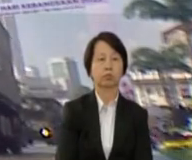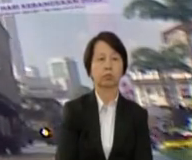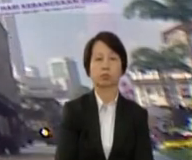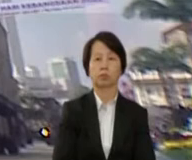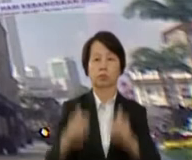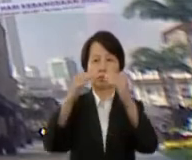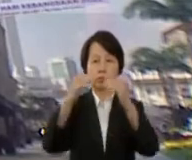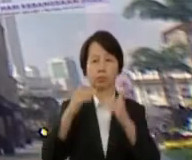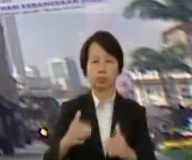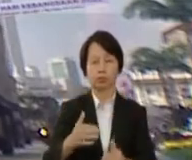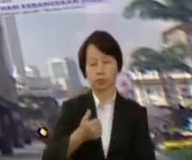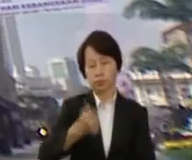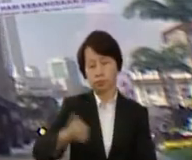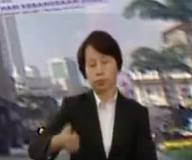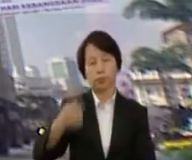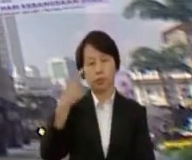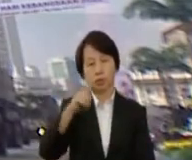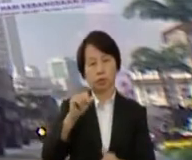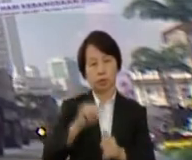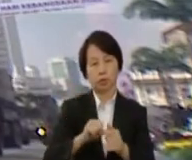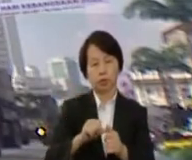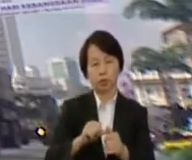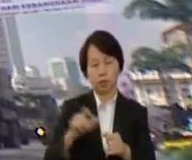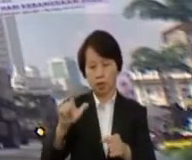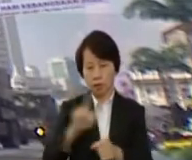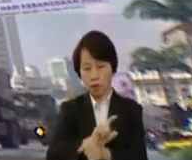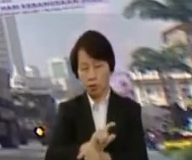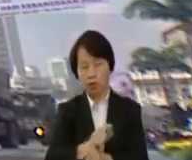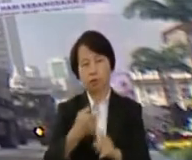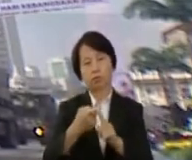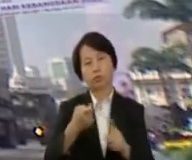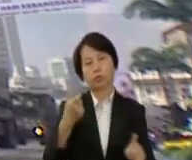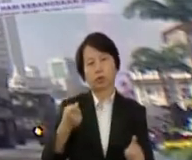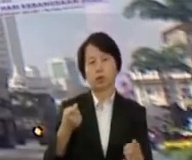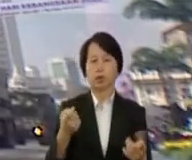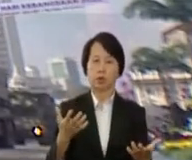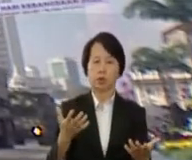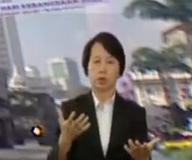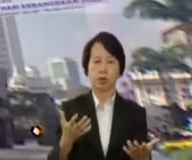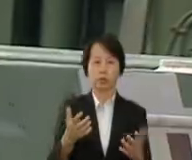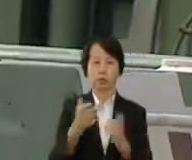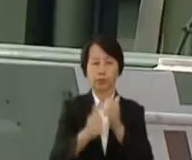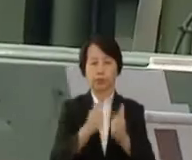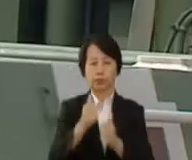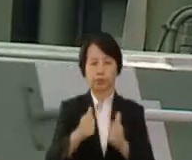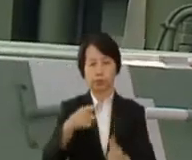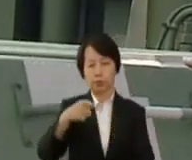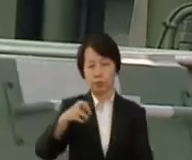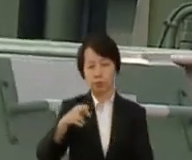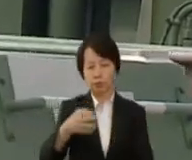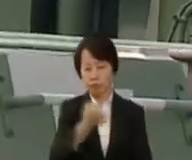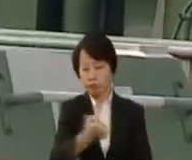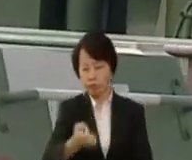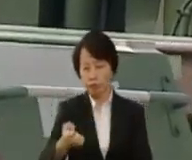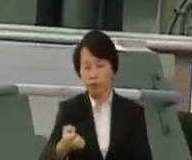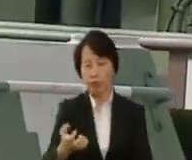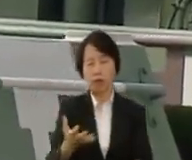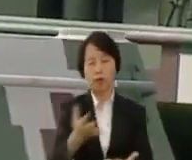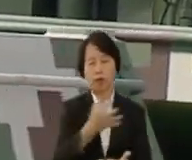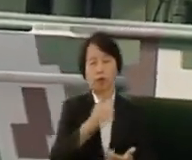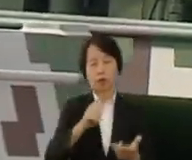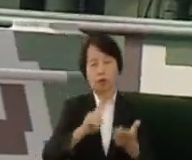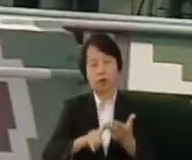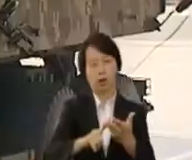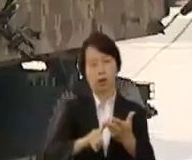Seterusnya adalah aset jabatan jenis taktikal lengkap, terdiri daripada Automatic Bridge Equipment atau ABO dan